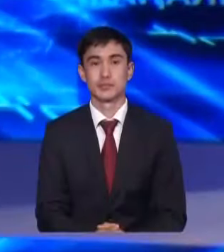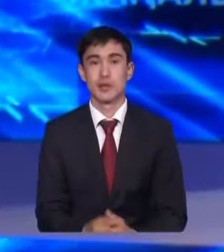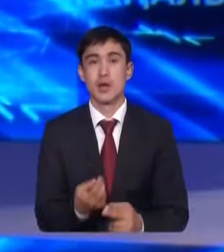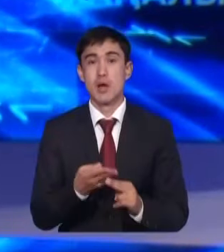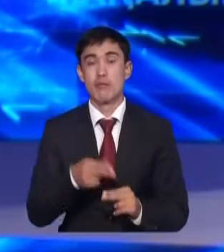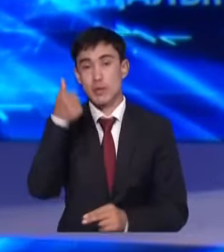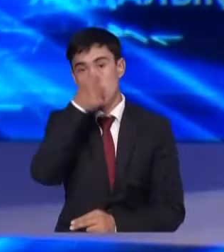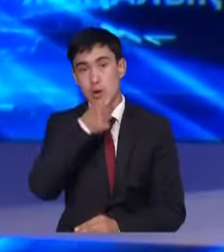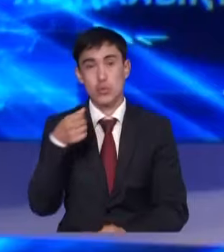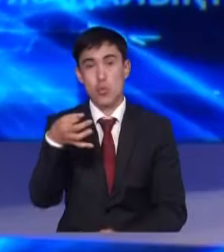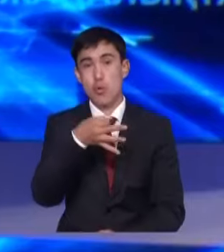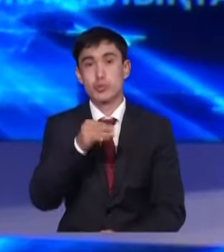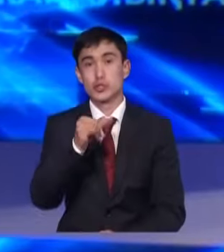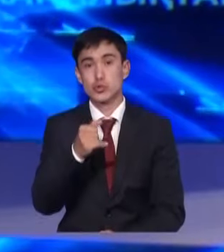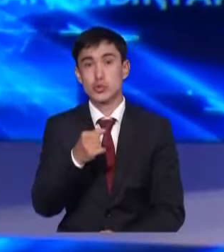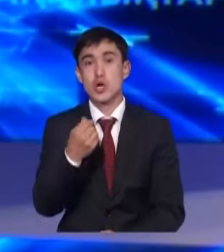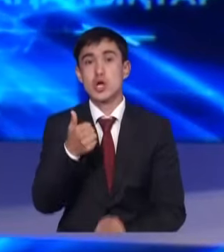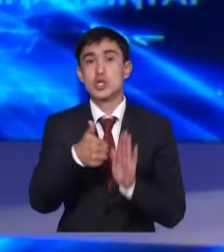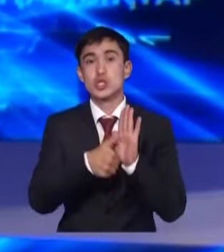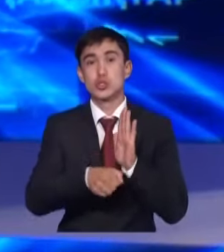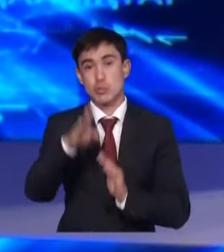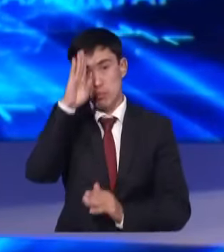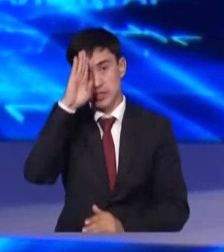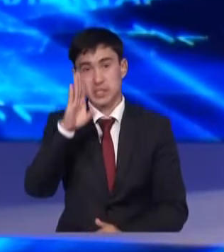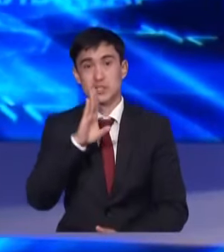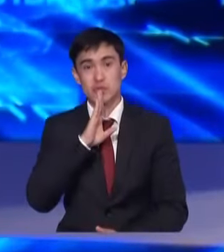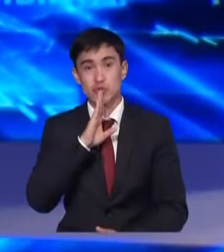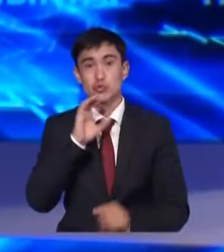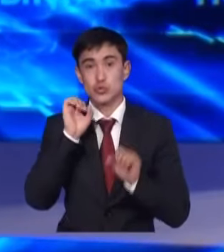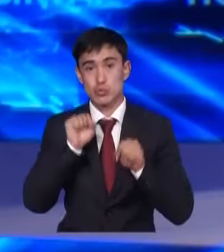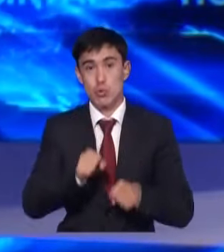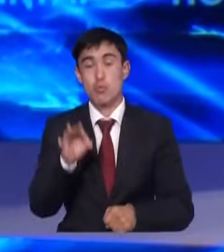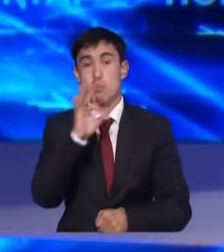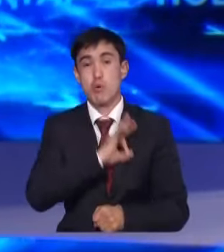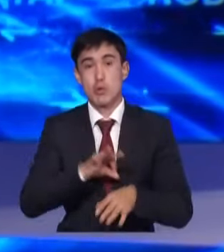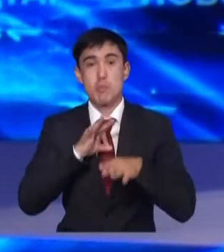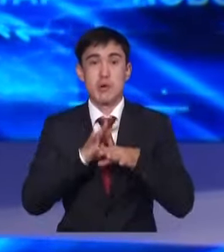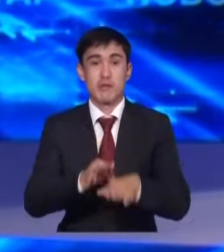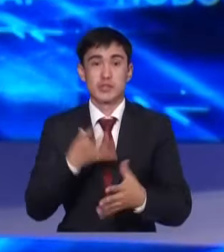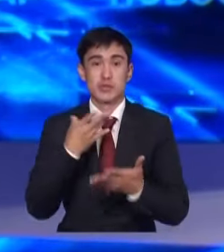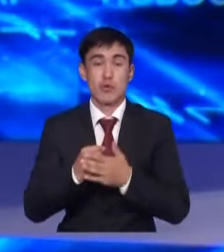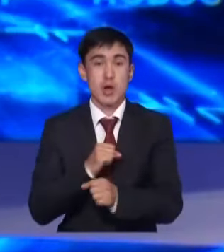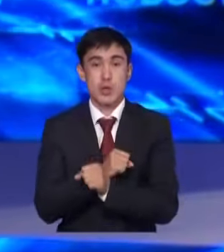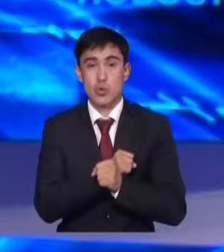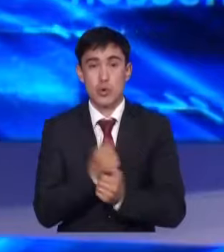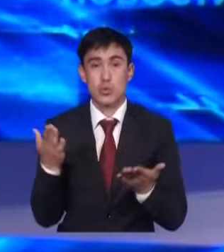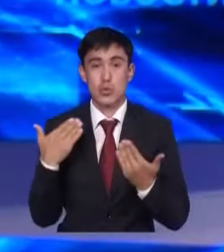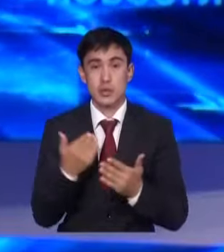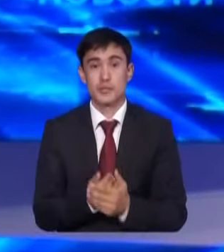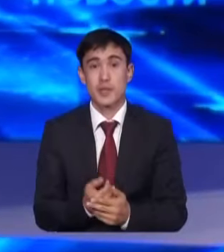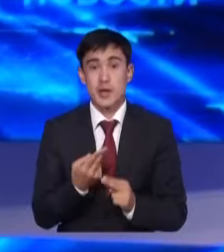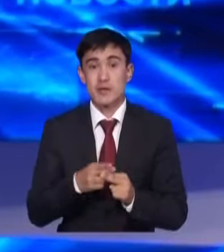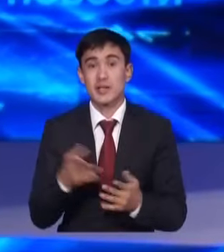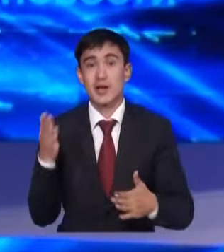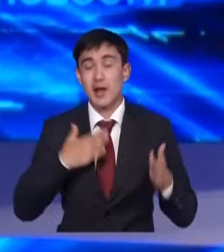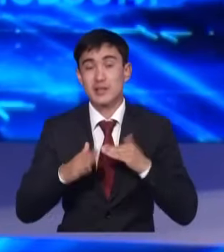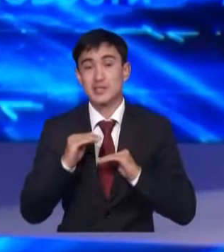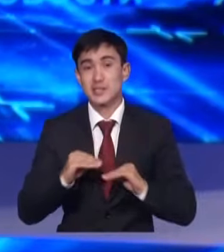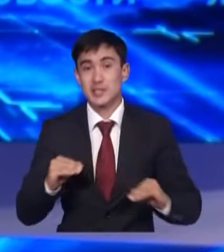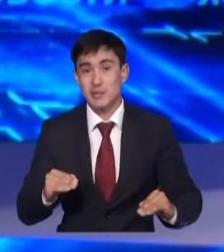В этом году в области ЖТСУ еще 600 мальчишек и девчонок смогут с пользой провести свой каникулярный отдых. Ведь к